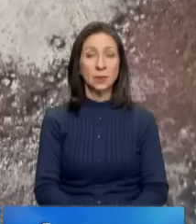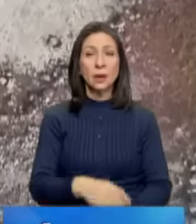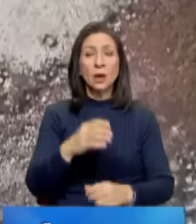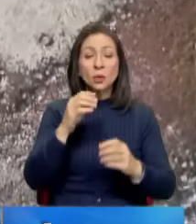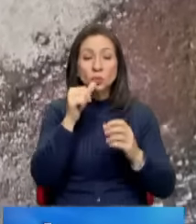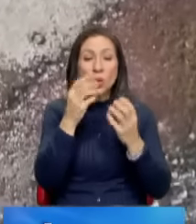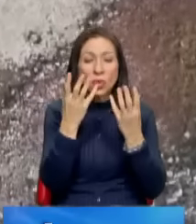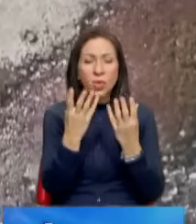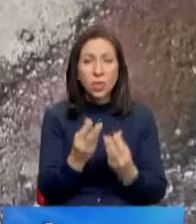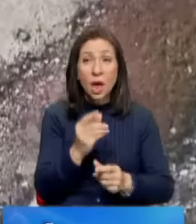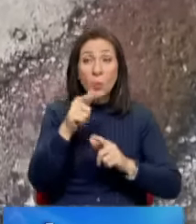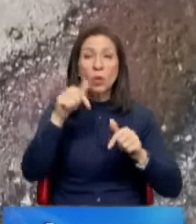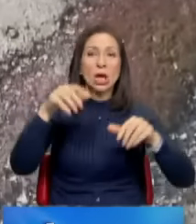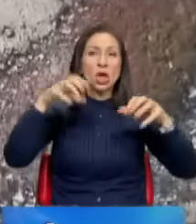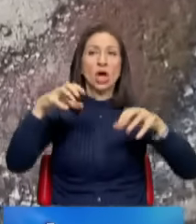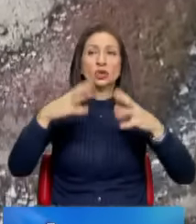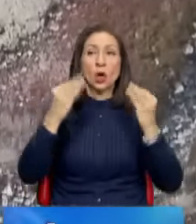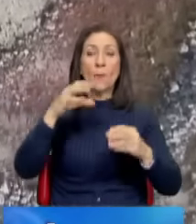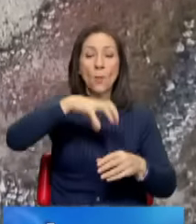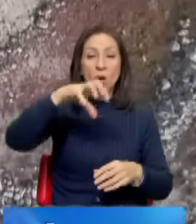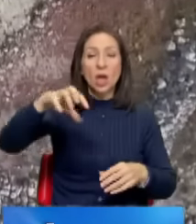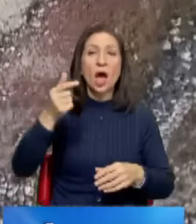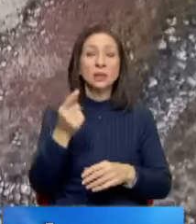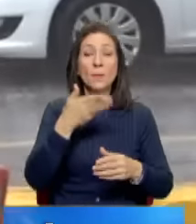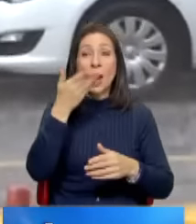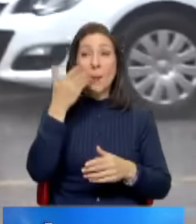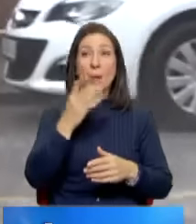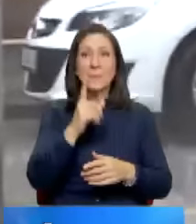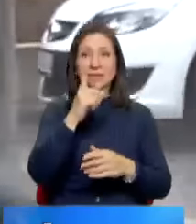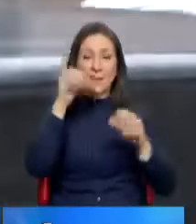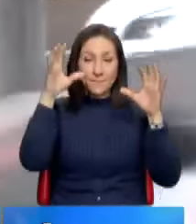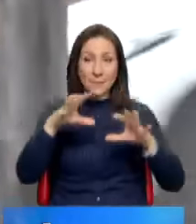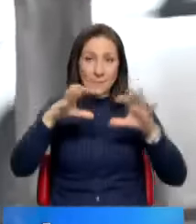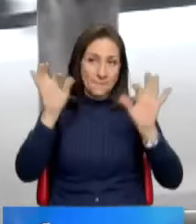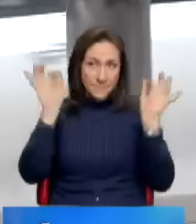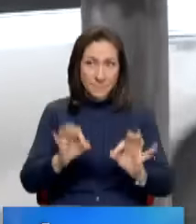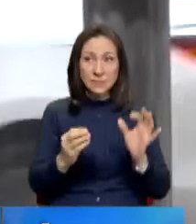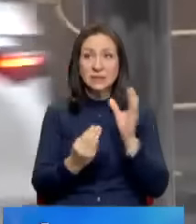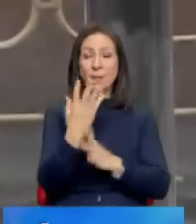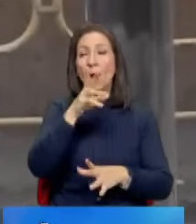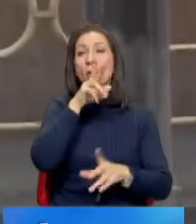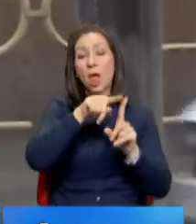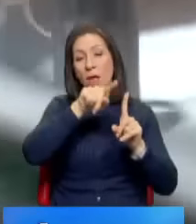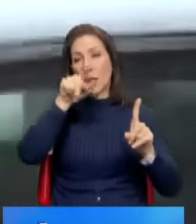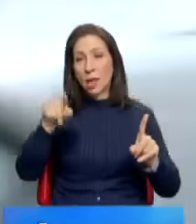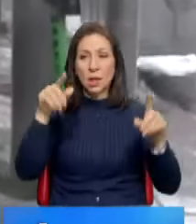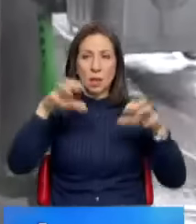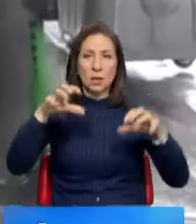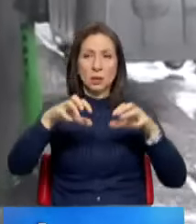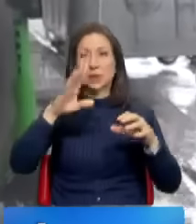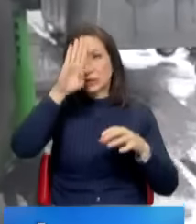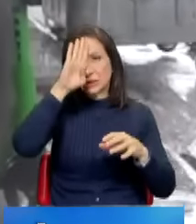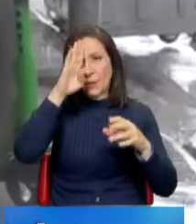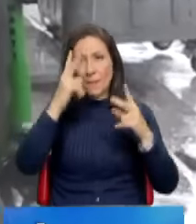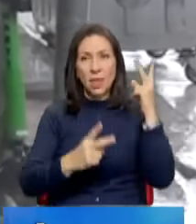Kuraklık alarm verirken bugün de yağış alacak bölge sayısı az. Marmara'nın batısında başlayan yağışlar sabahtan öğle saatlerine kadar